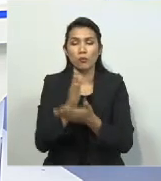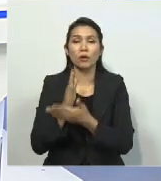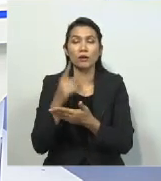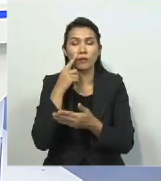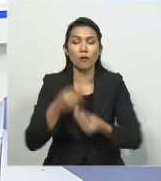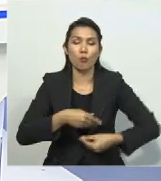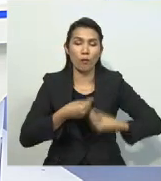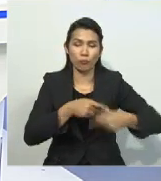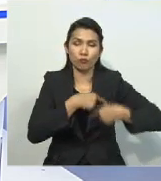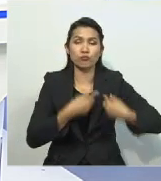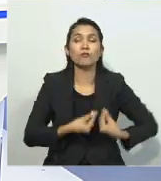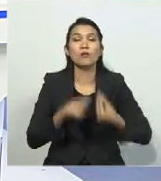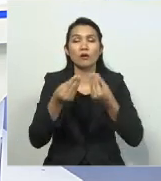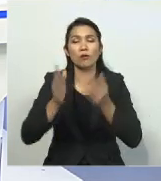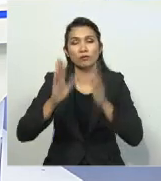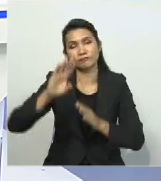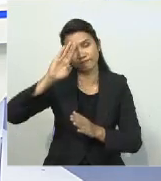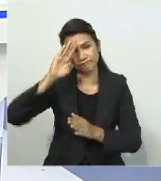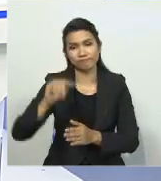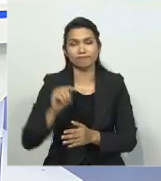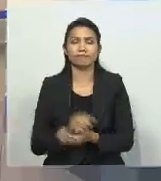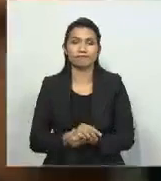คส่งมอบความสุขให้กับผู้ป่วยค่ะ